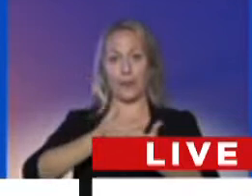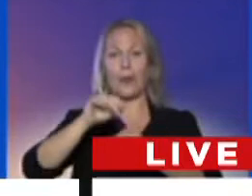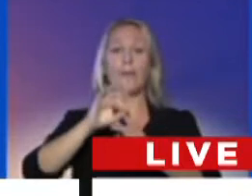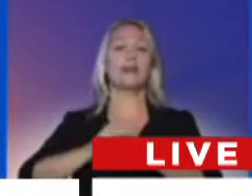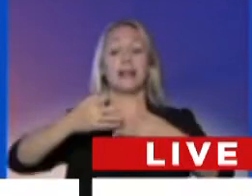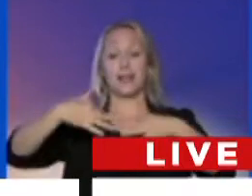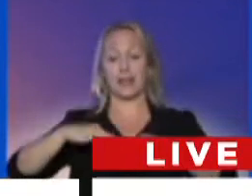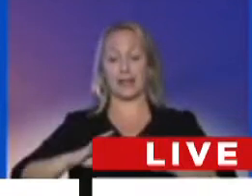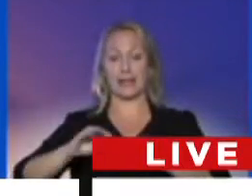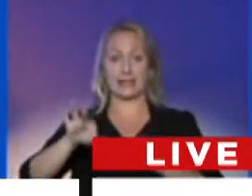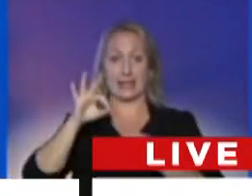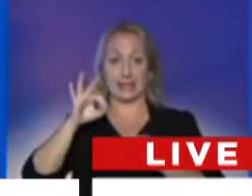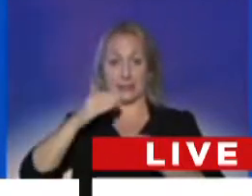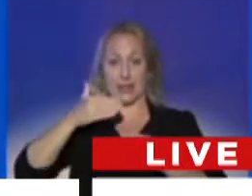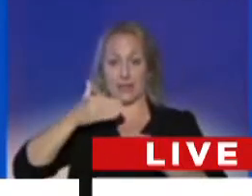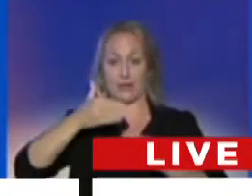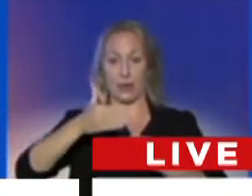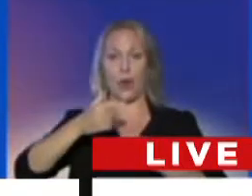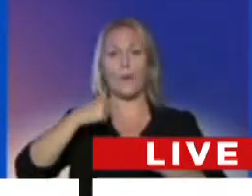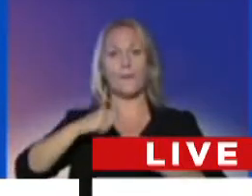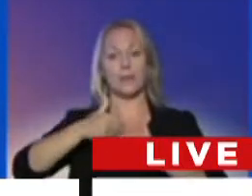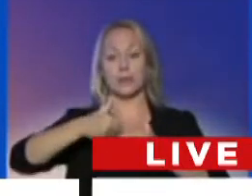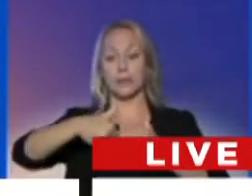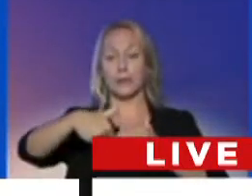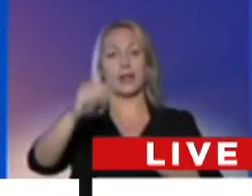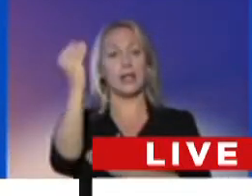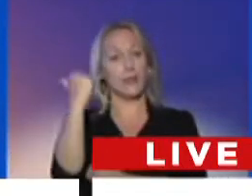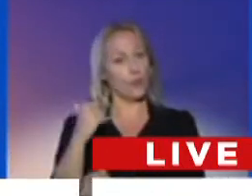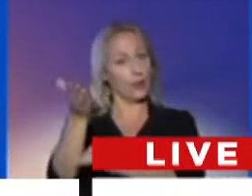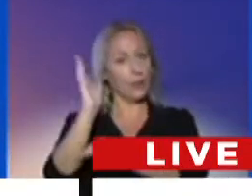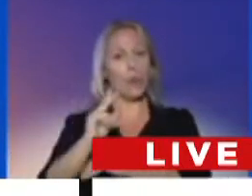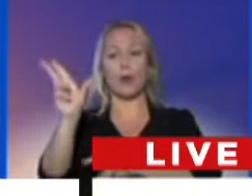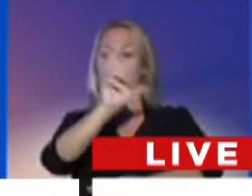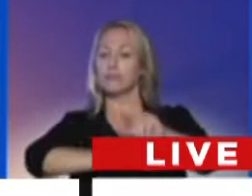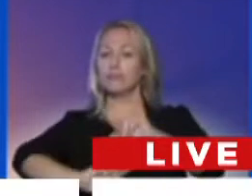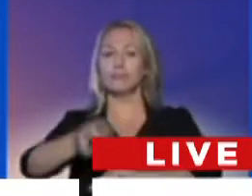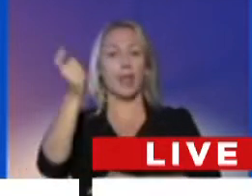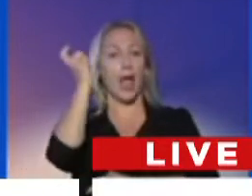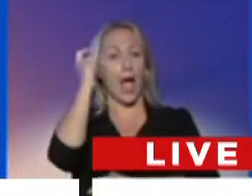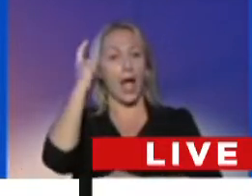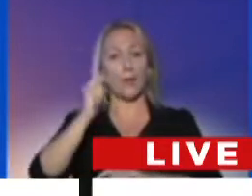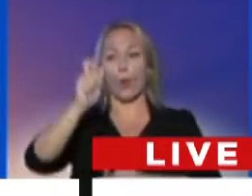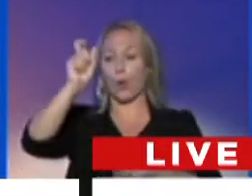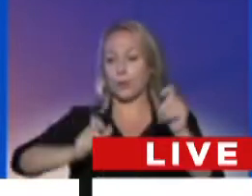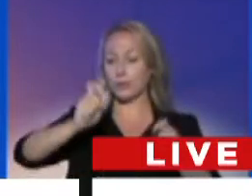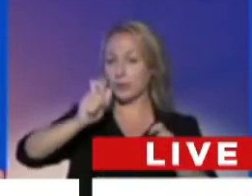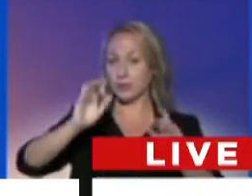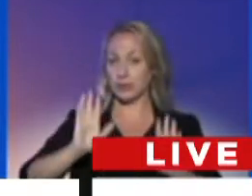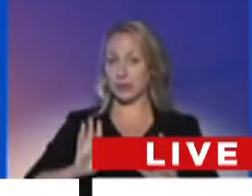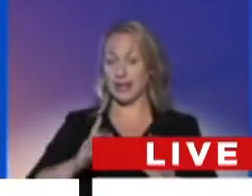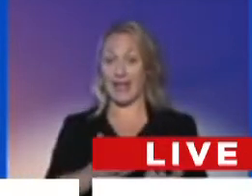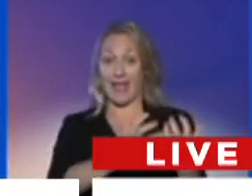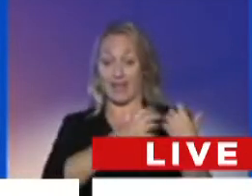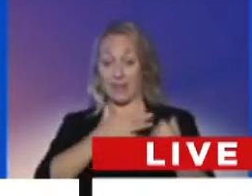έχει άνετο χρόνο η Βουλή να τοποθετηθεί. Θέλω να θυμίσω ότι όχι με δικιά μας ευθύνη είναι